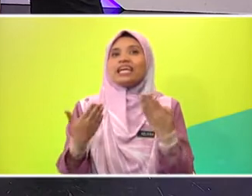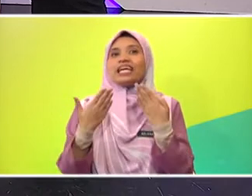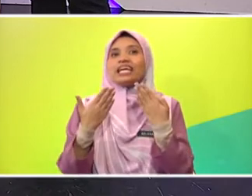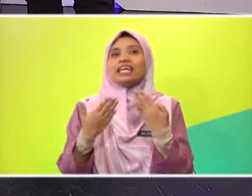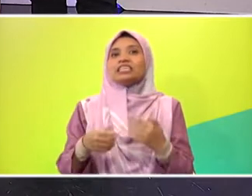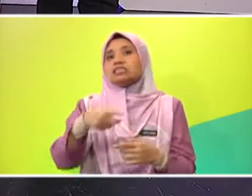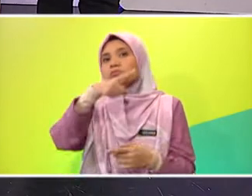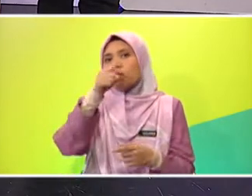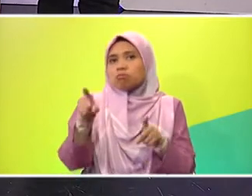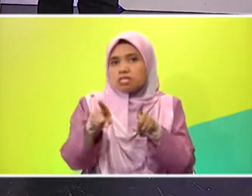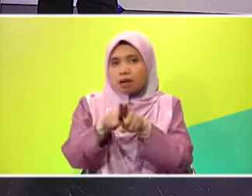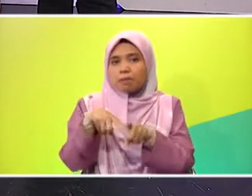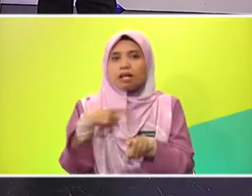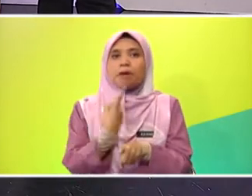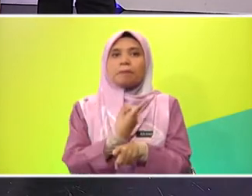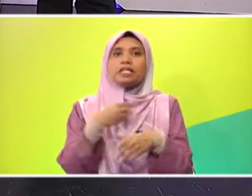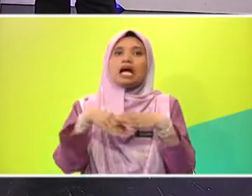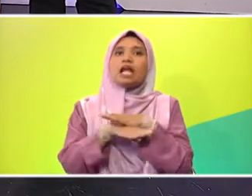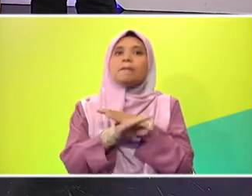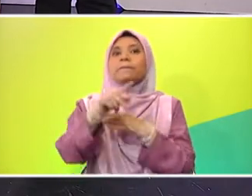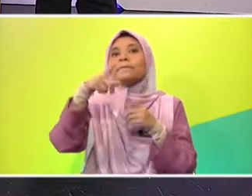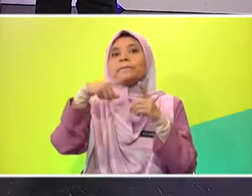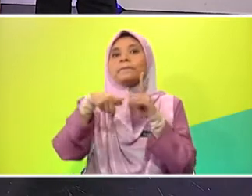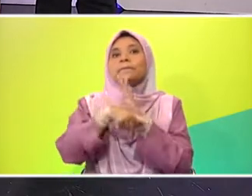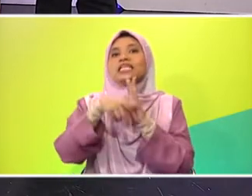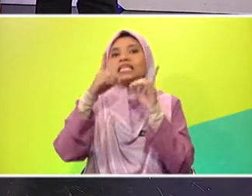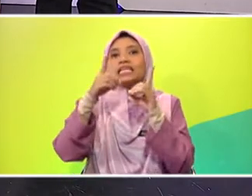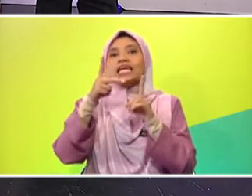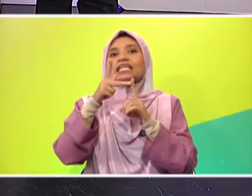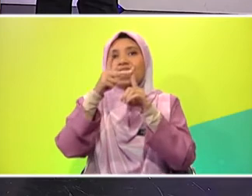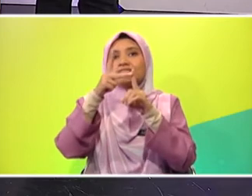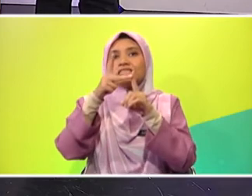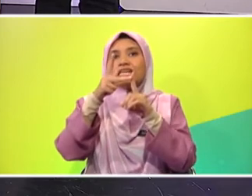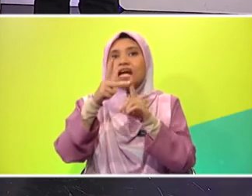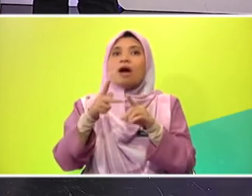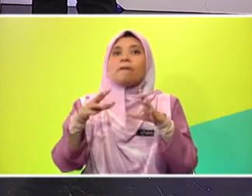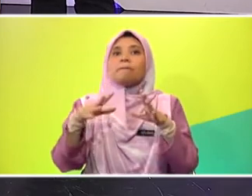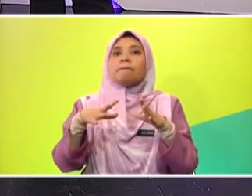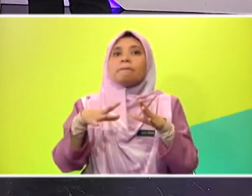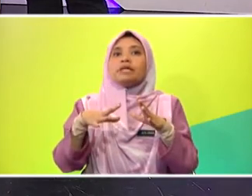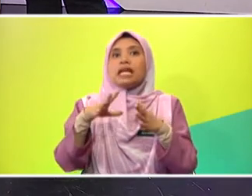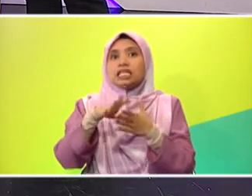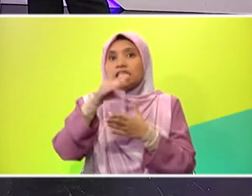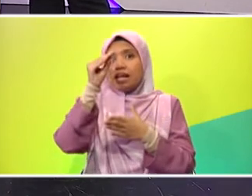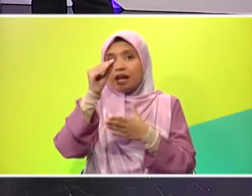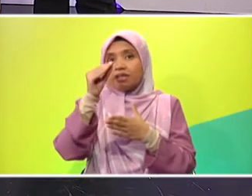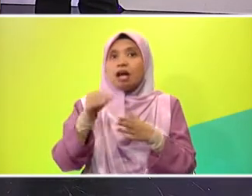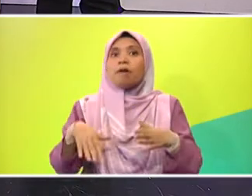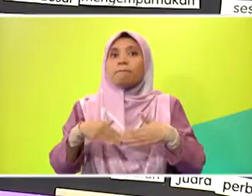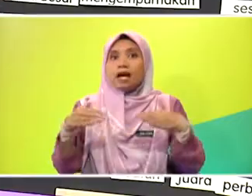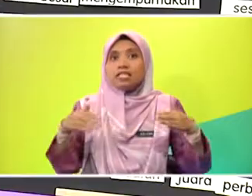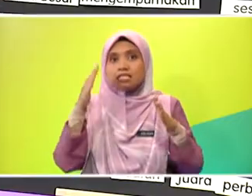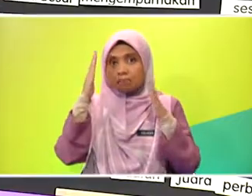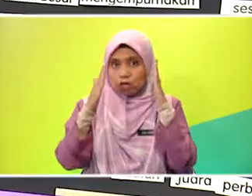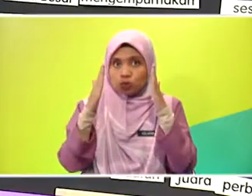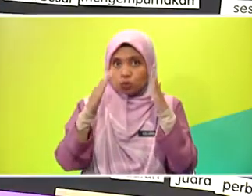kami kali ini dalam slot pendidikan khas untuk mata pelajaran bahasa Melayu namun sebelum kita anak